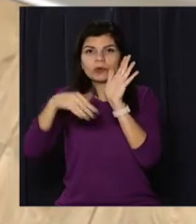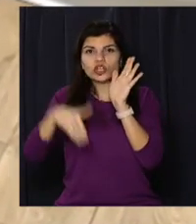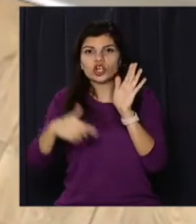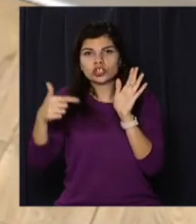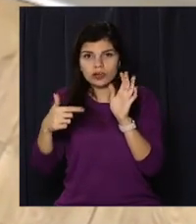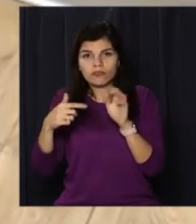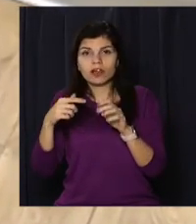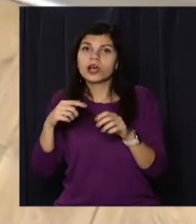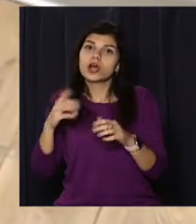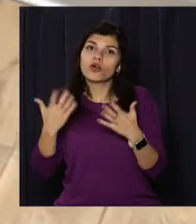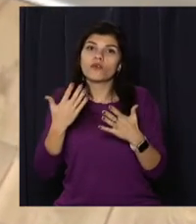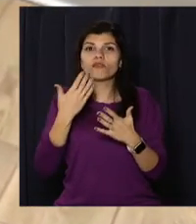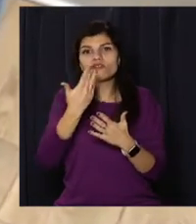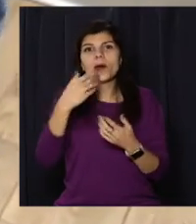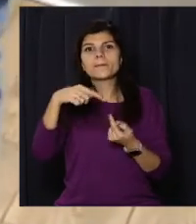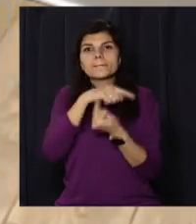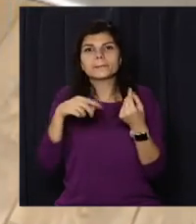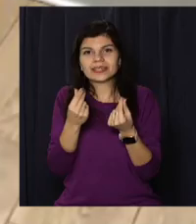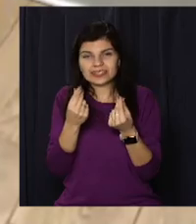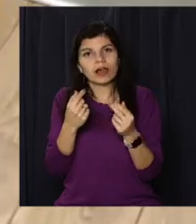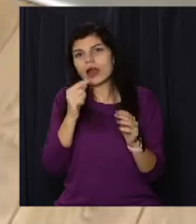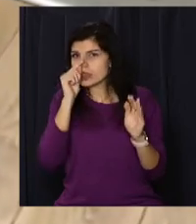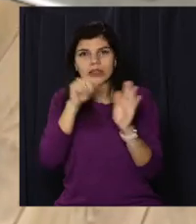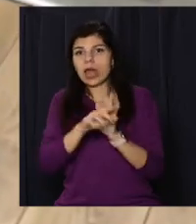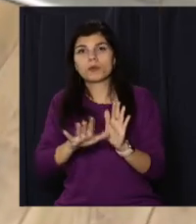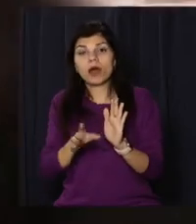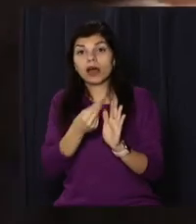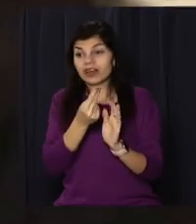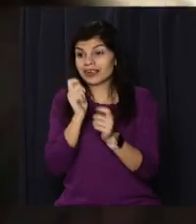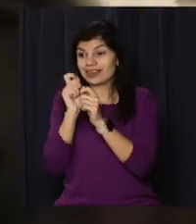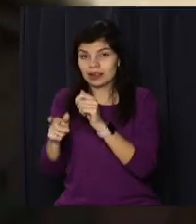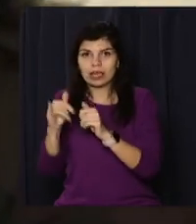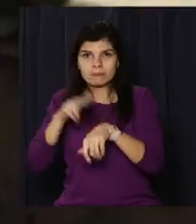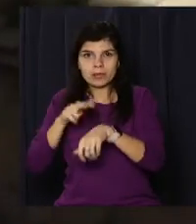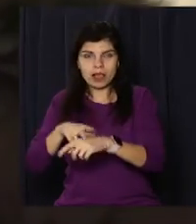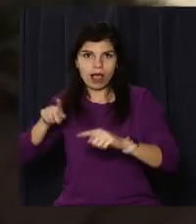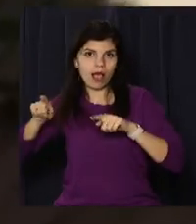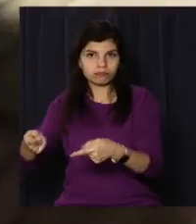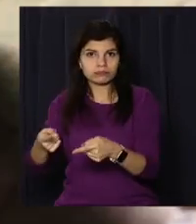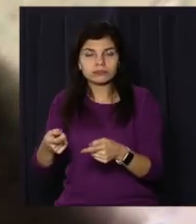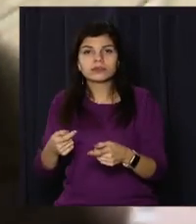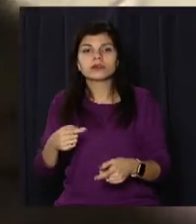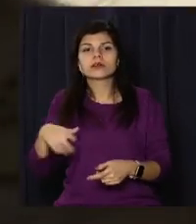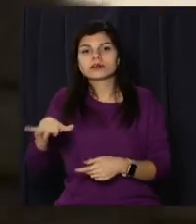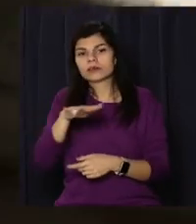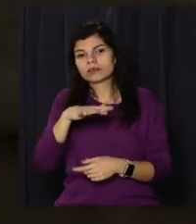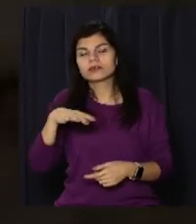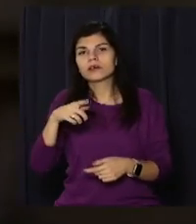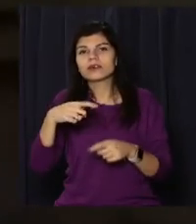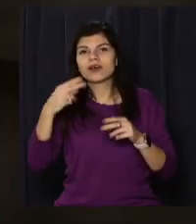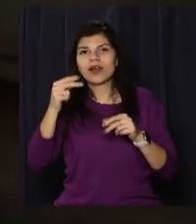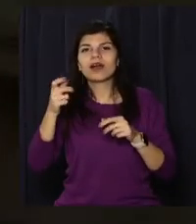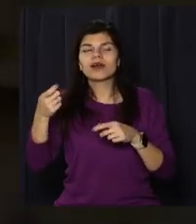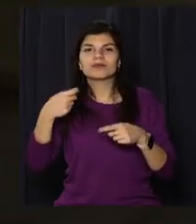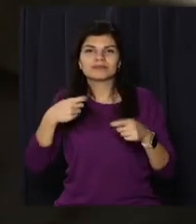гривень за невтручання в паливний бізнес одного з місцевих підприємств. В офісі організації, квартирі борця з корупцією та